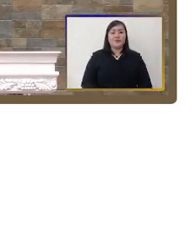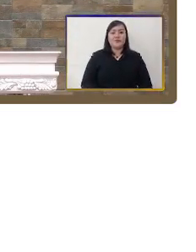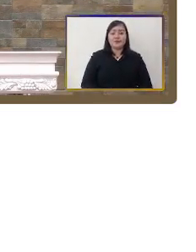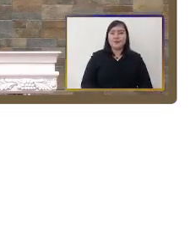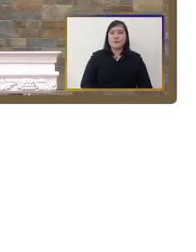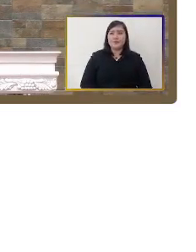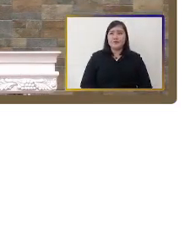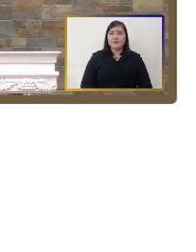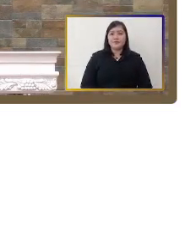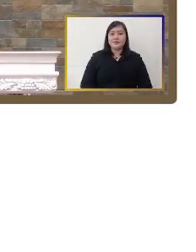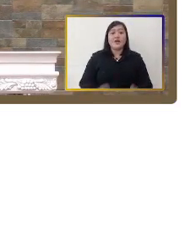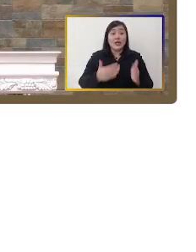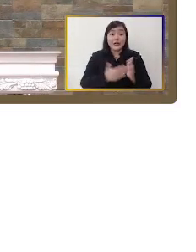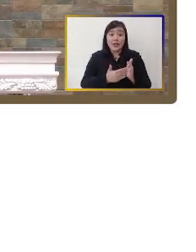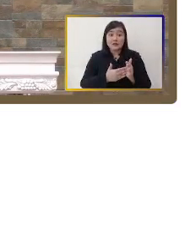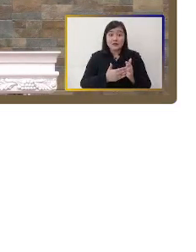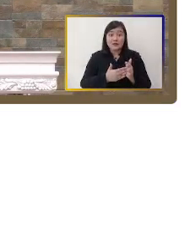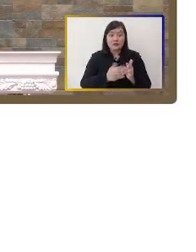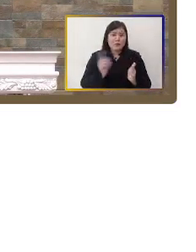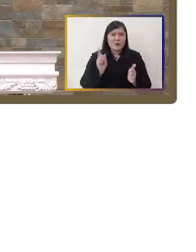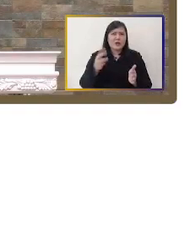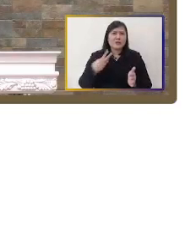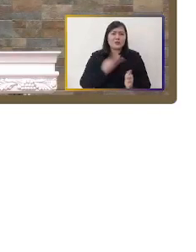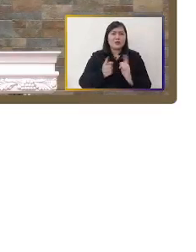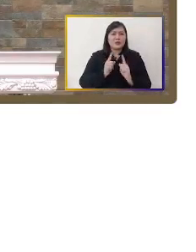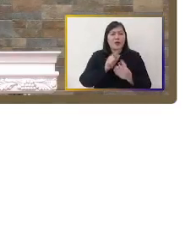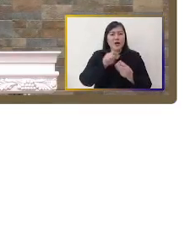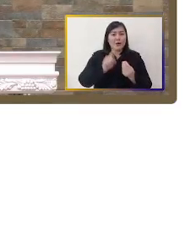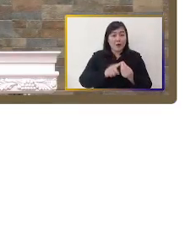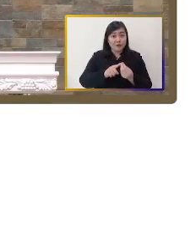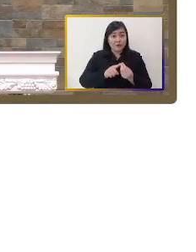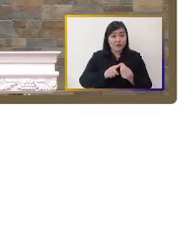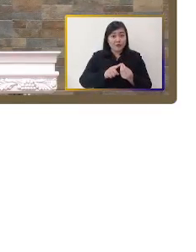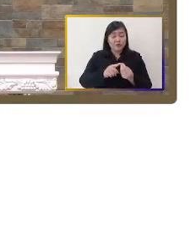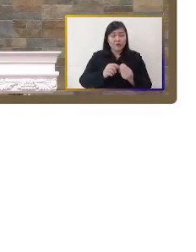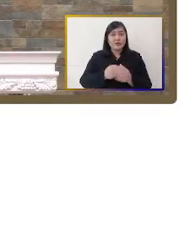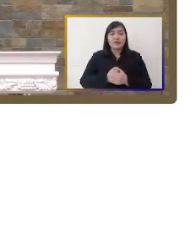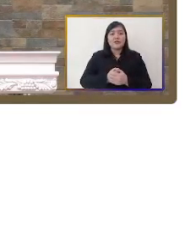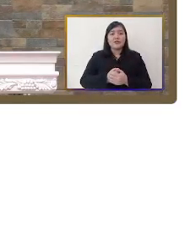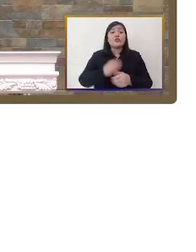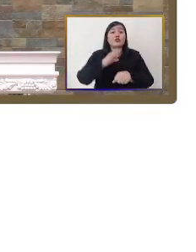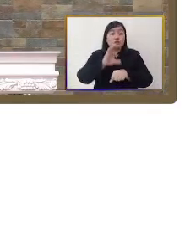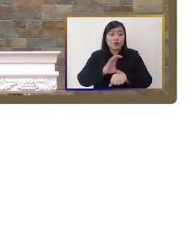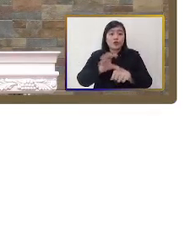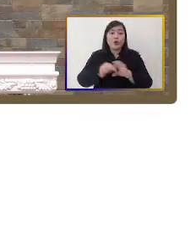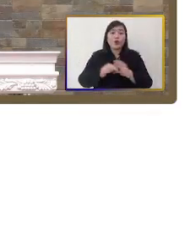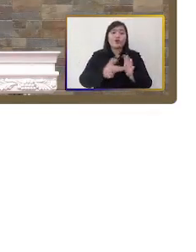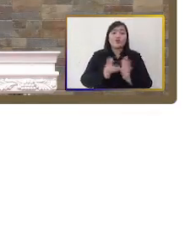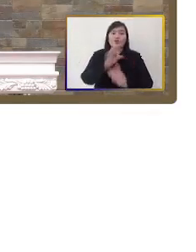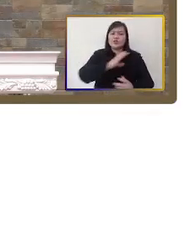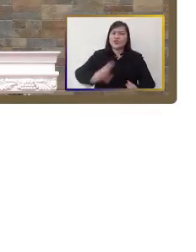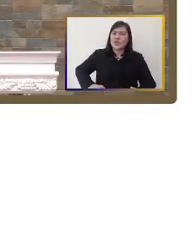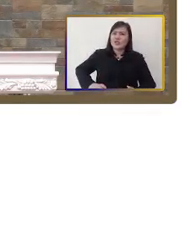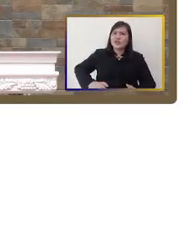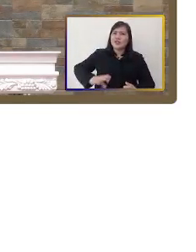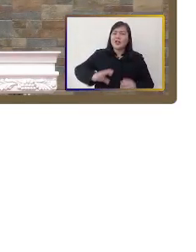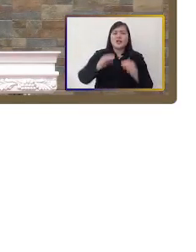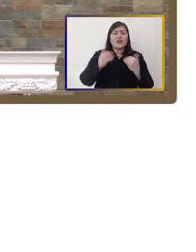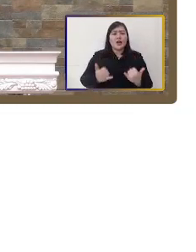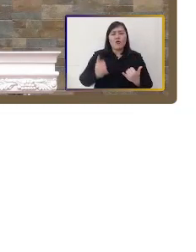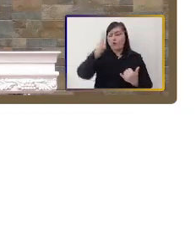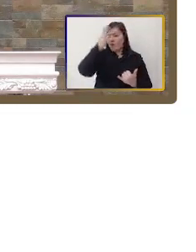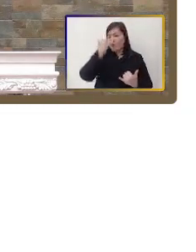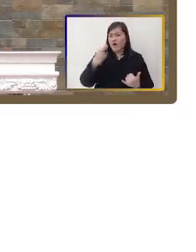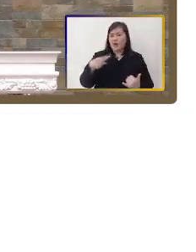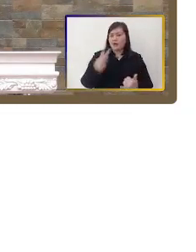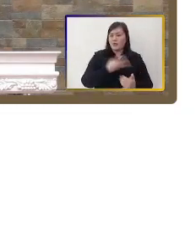history? Simbahan nino? Simbahan ng Panginoong Hesukristo. Eh bakit natin aalisin yung Biblia? Nakita niyo po mga kapatid, kaya